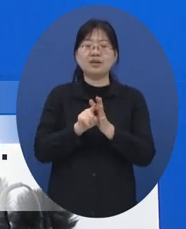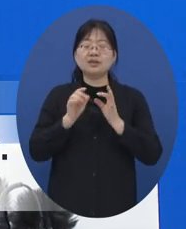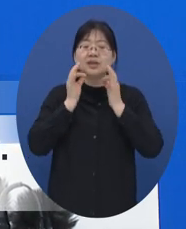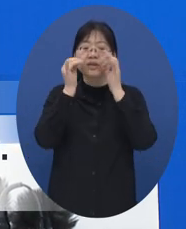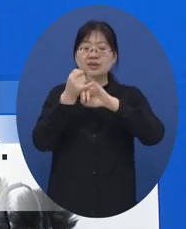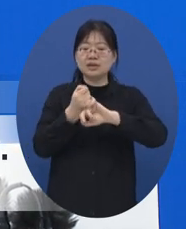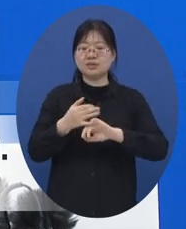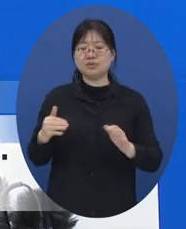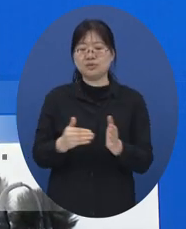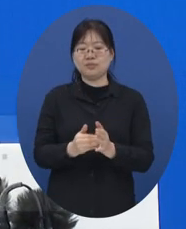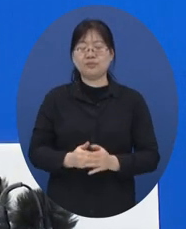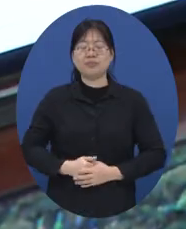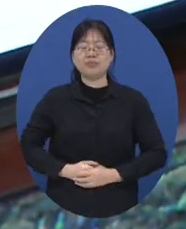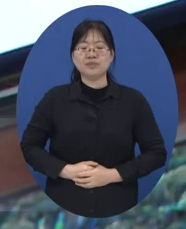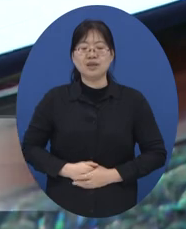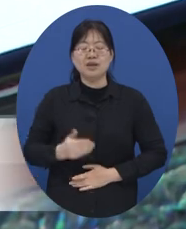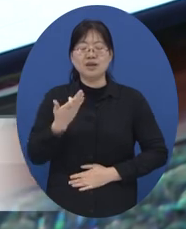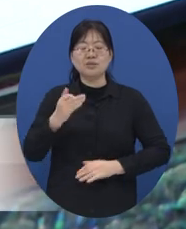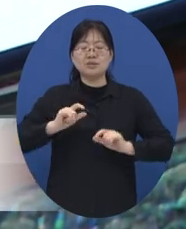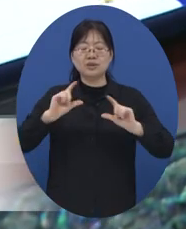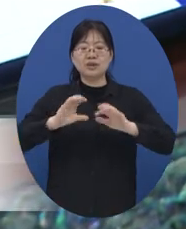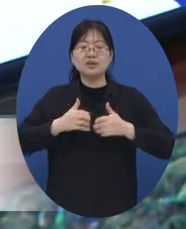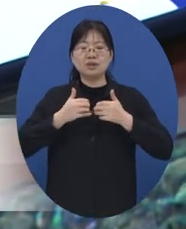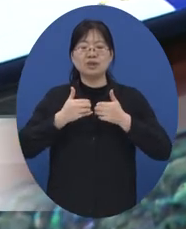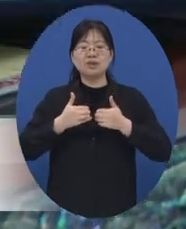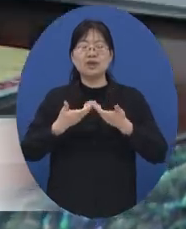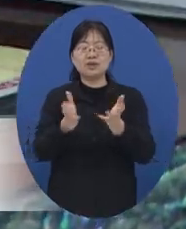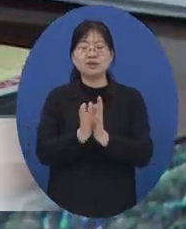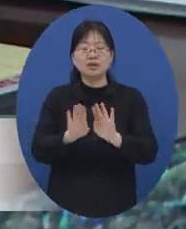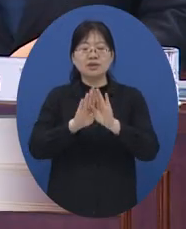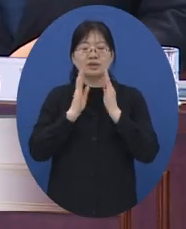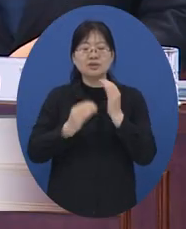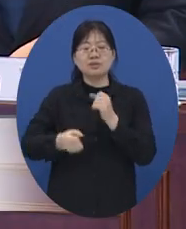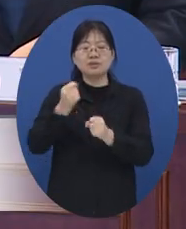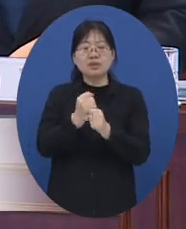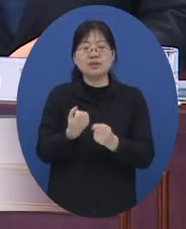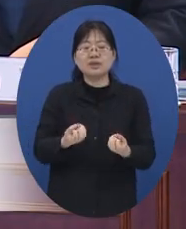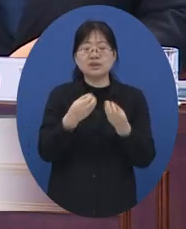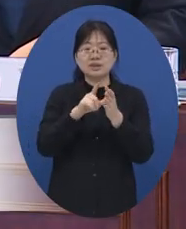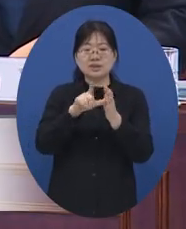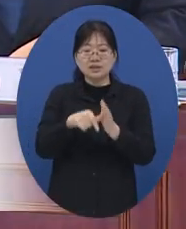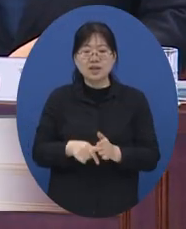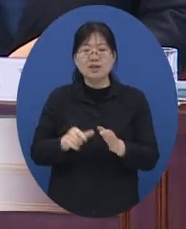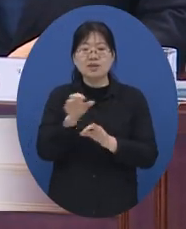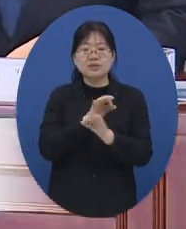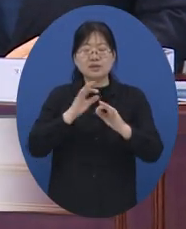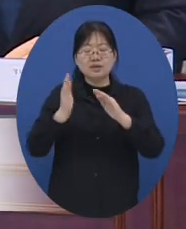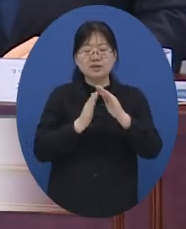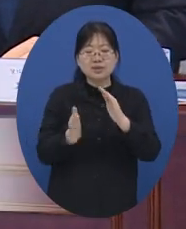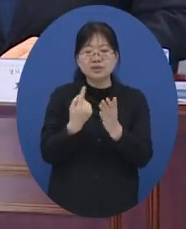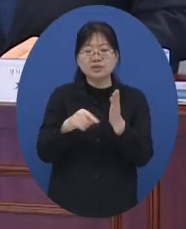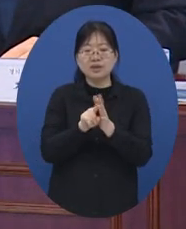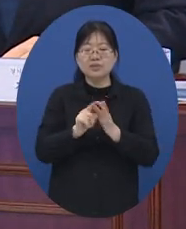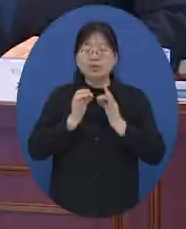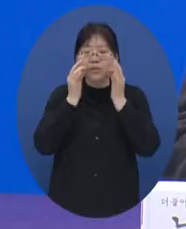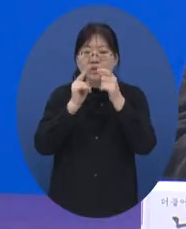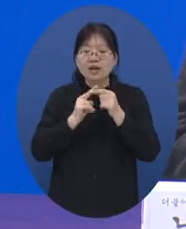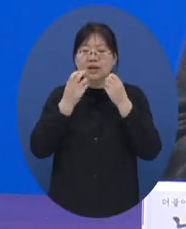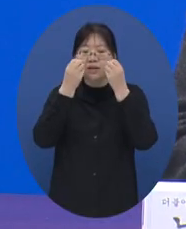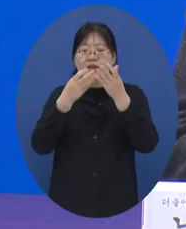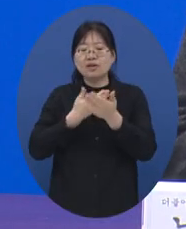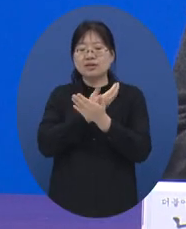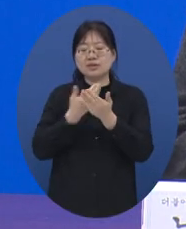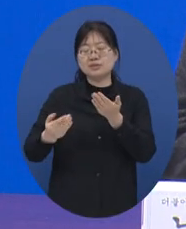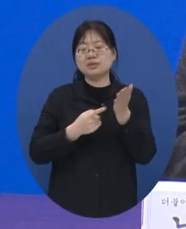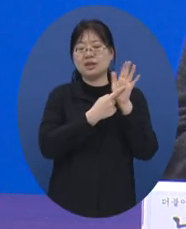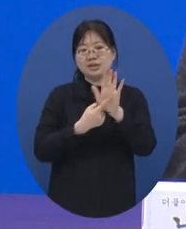행위를 할 수 있도록 최선을 다하겠습니다. 19일 국회의원 회관에서 열린 출범식에선 공정경제를 위한 노력과 공정경제 지방화의